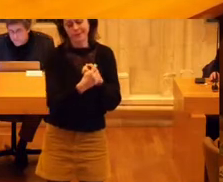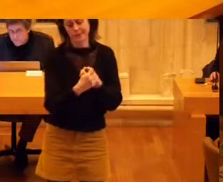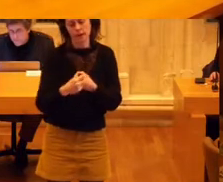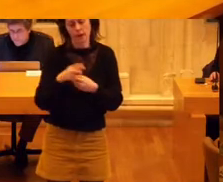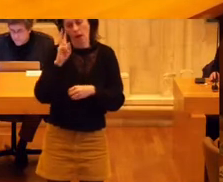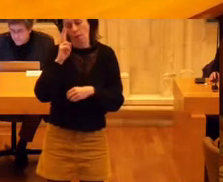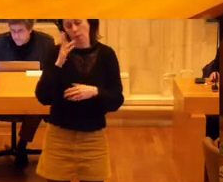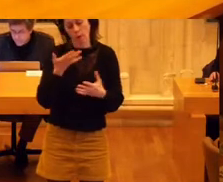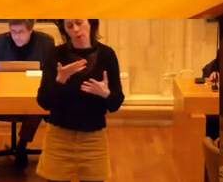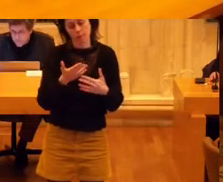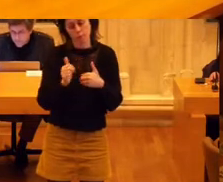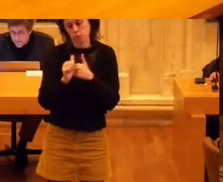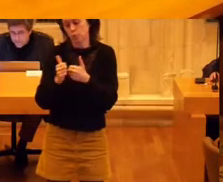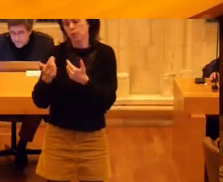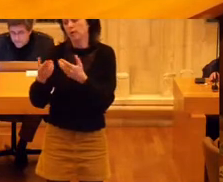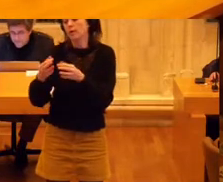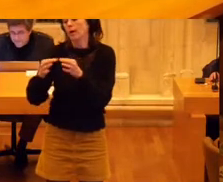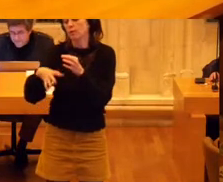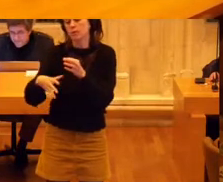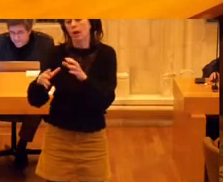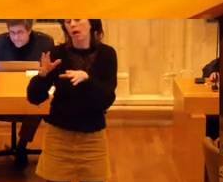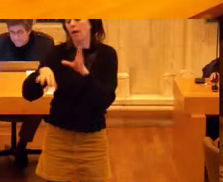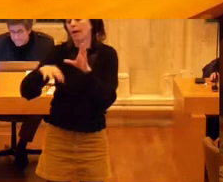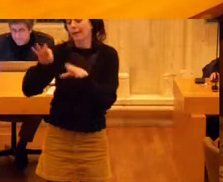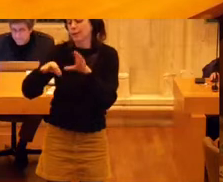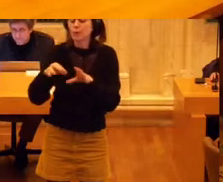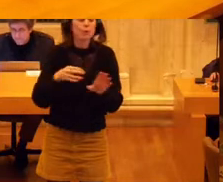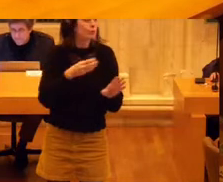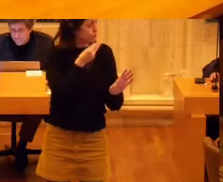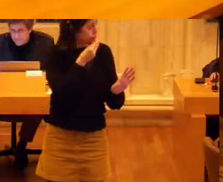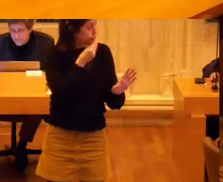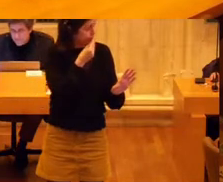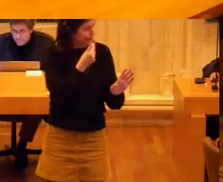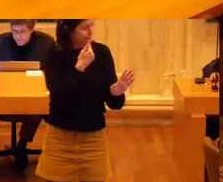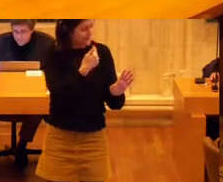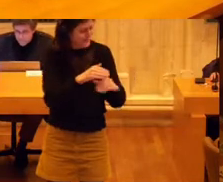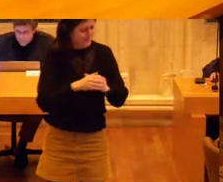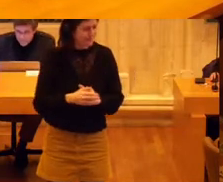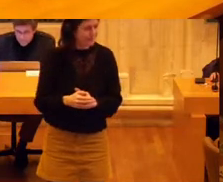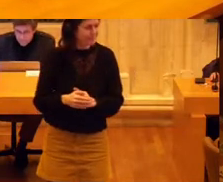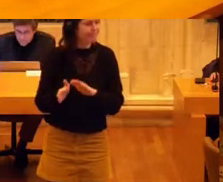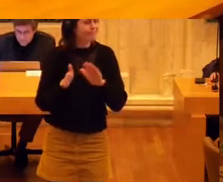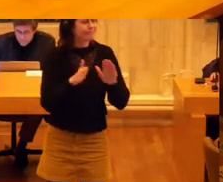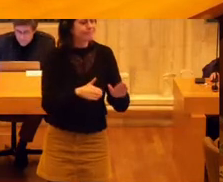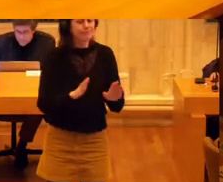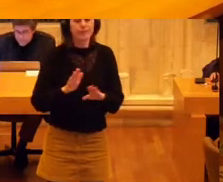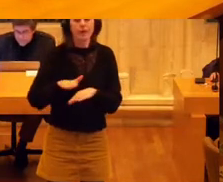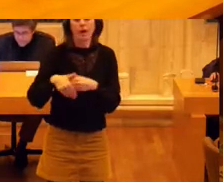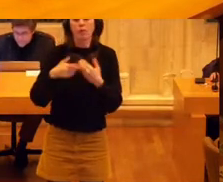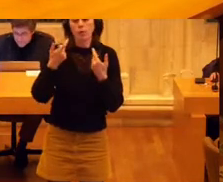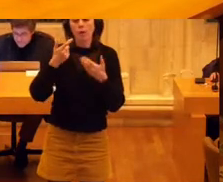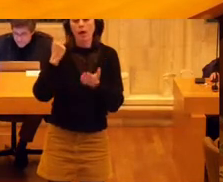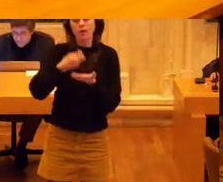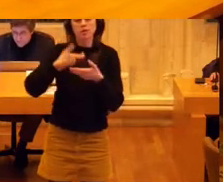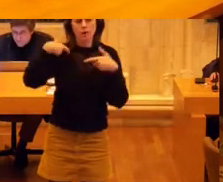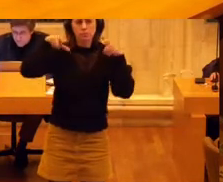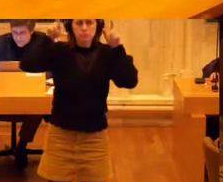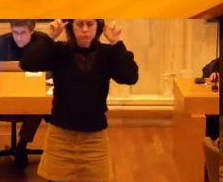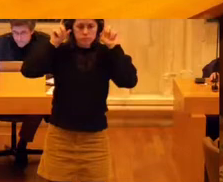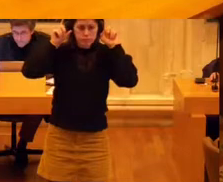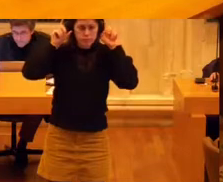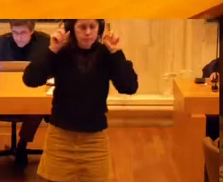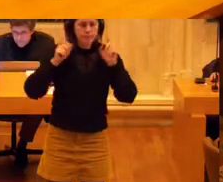aux élections. Pas de soucis, merci. Une aide à l'achat de prothèses auditives dans le cadre du